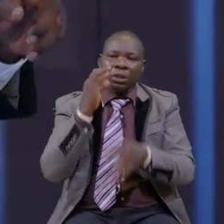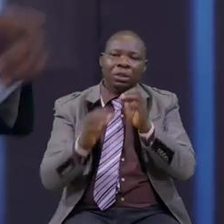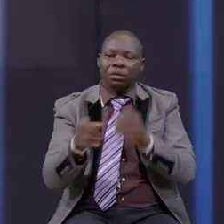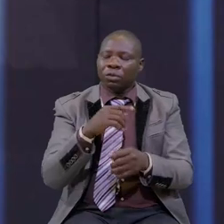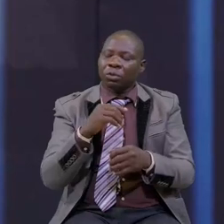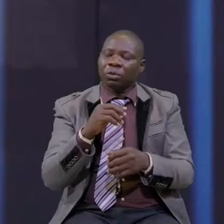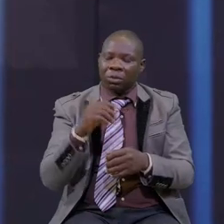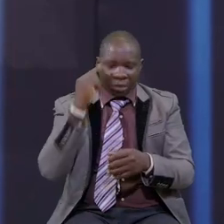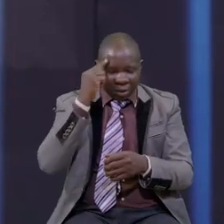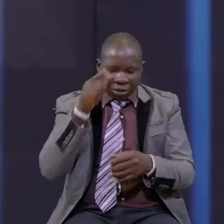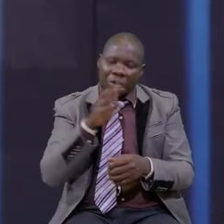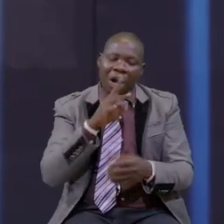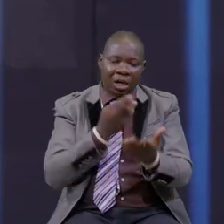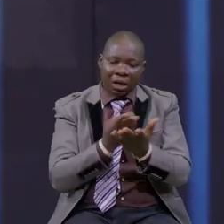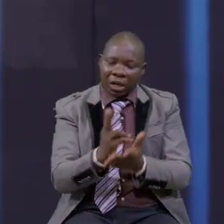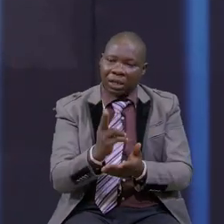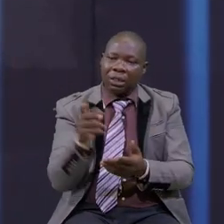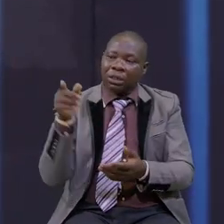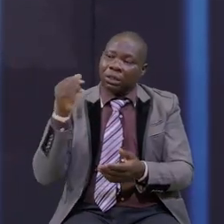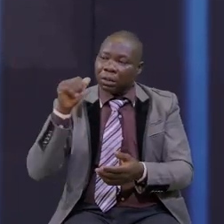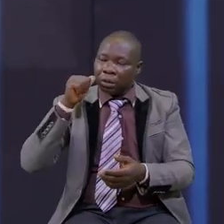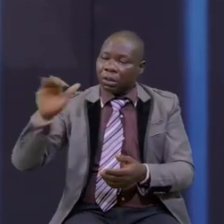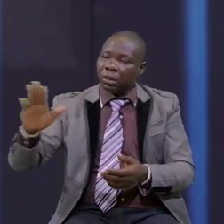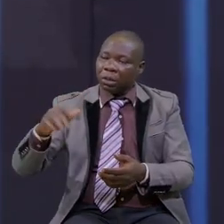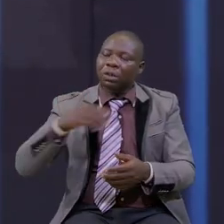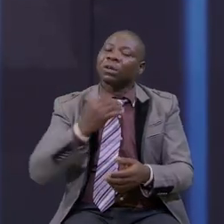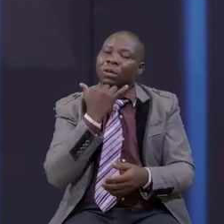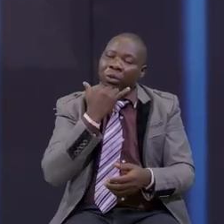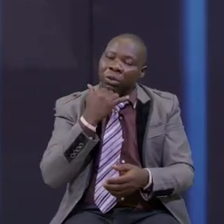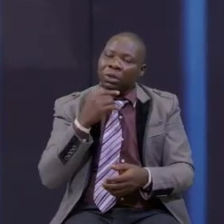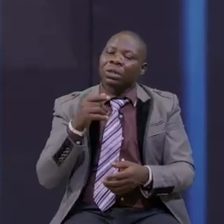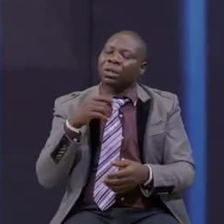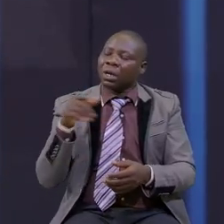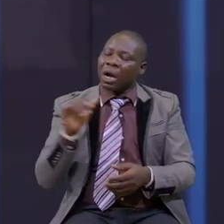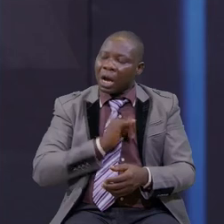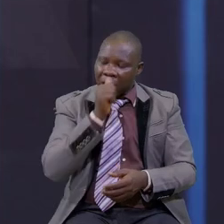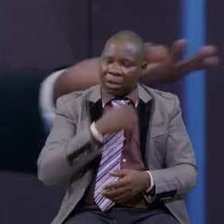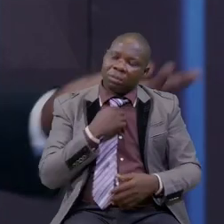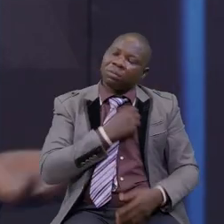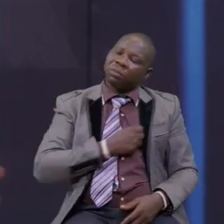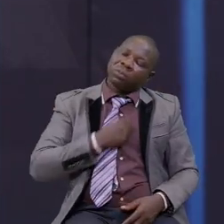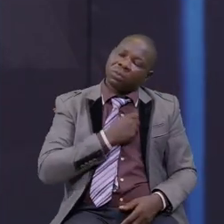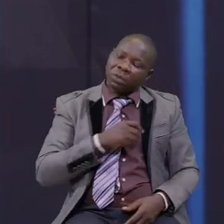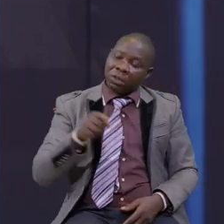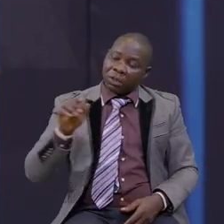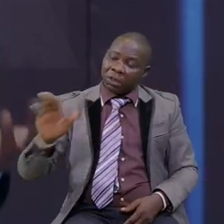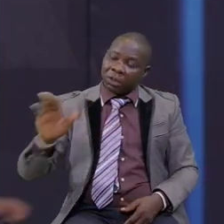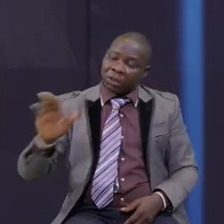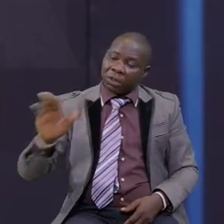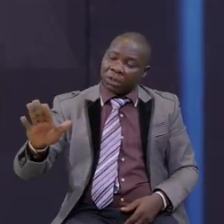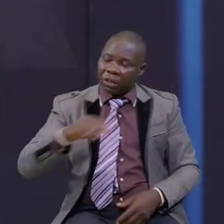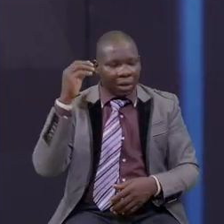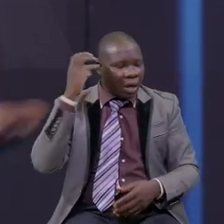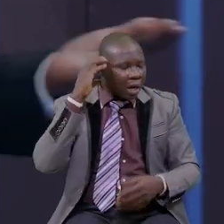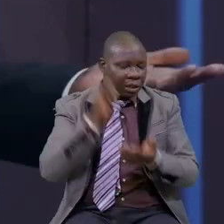tu avais raison, qu'elle avait tort, dis je suis désolé. Elle n'avait jamais entendu ça de toi avant. Elle aussi dira,